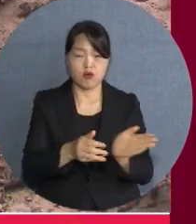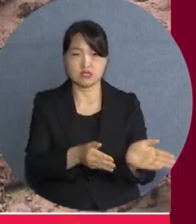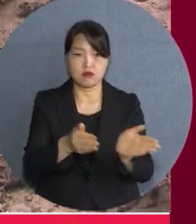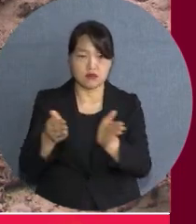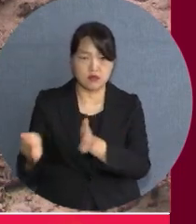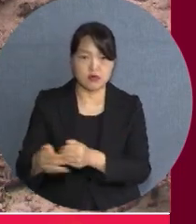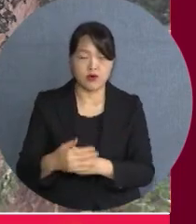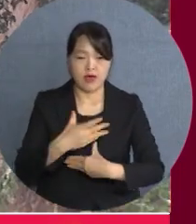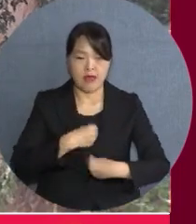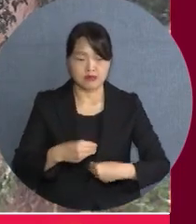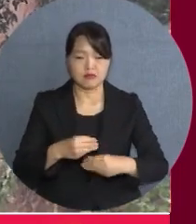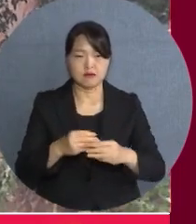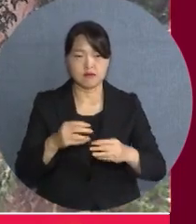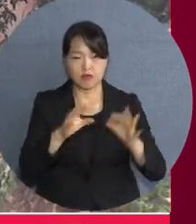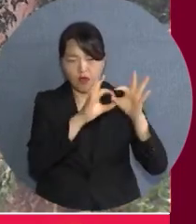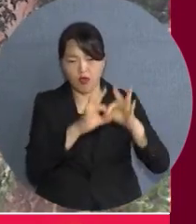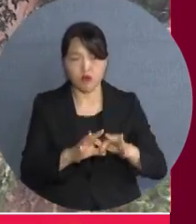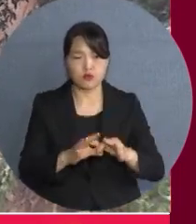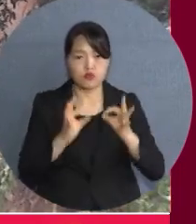안전 조치가 이루어지고 있고,